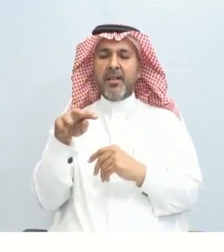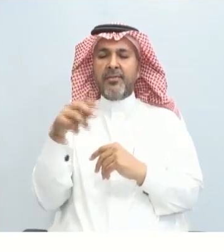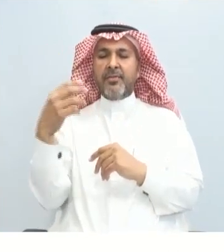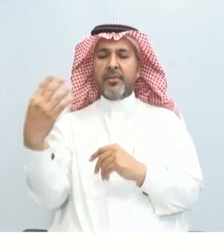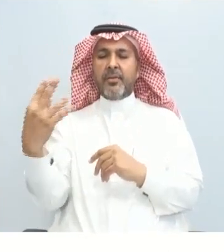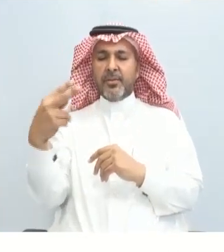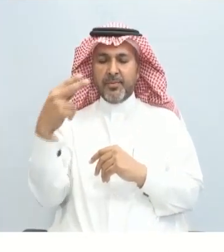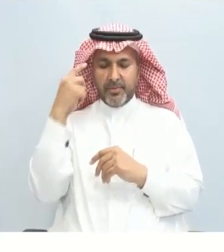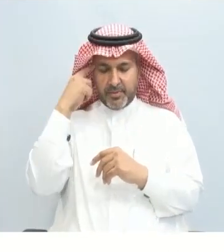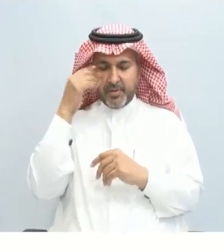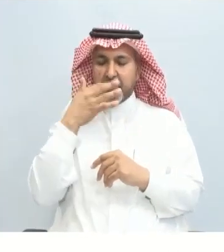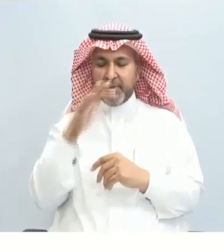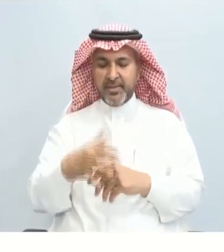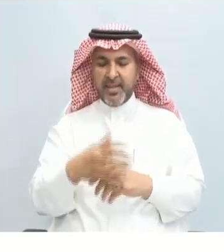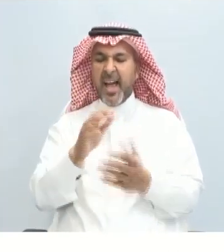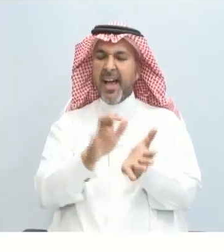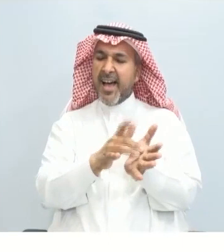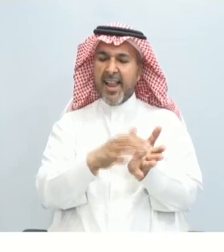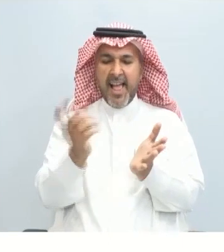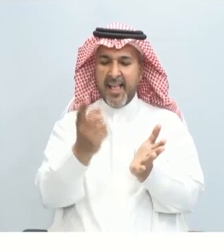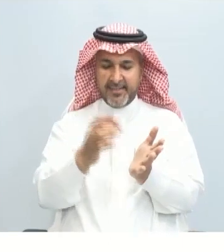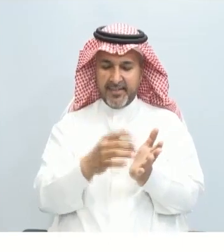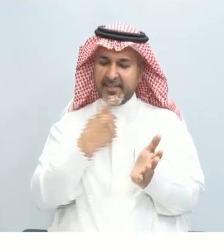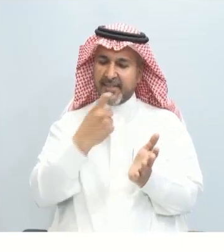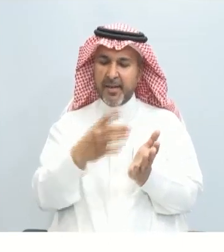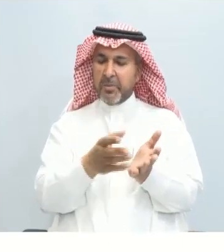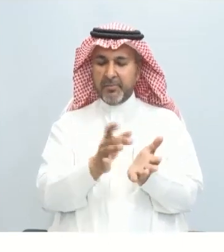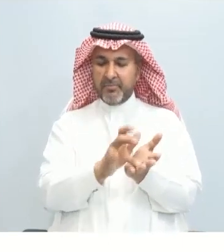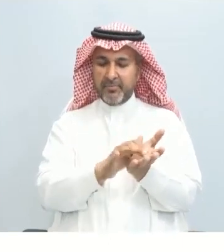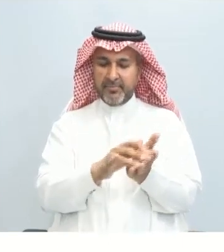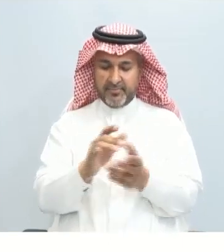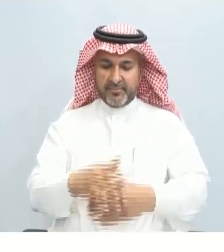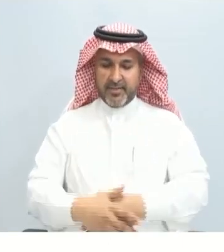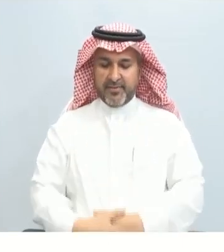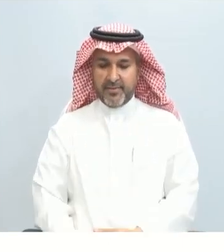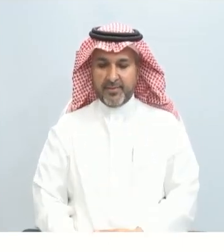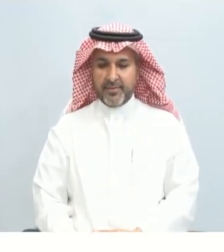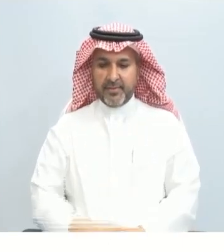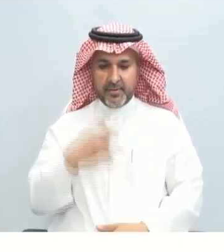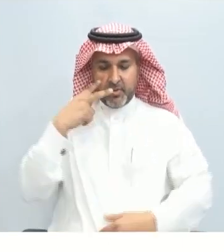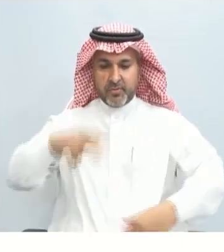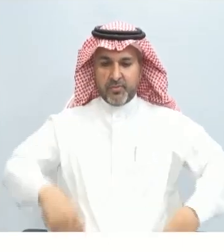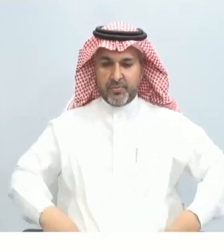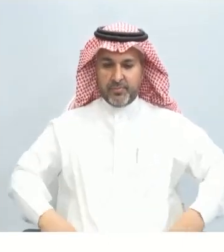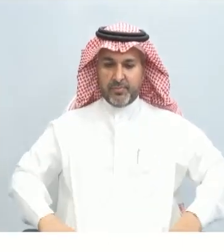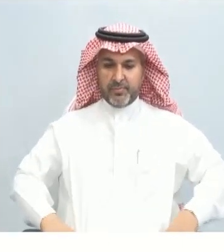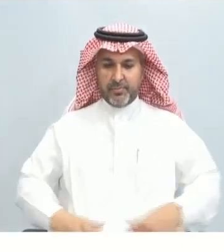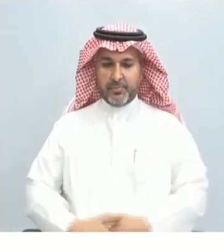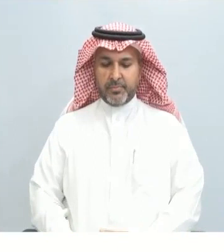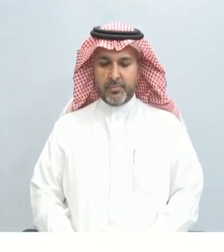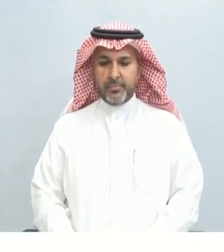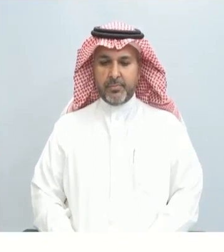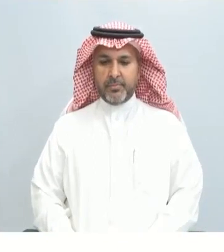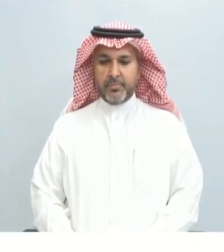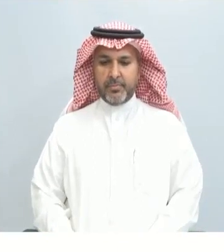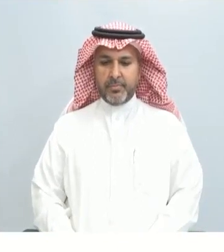صراحه في مثل حل هذه المسائل طيب ننتقل الحين الى السؤال الثاني او الفقره الثانيه قاللك